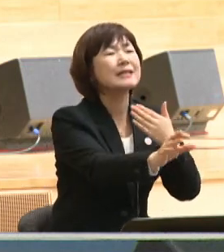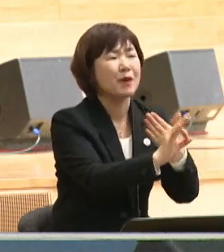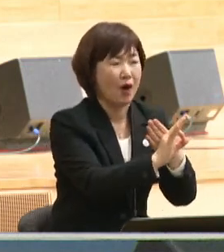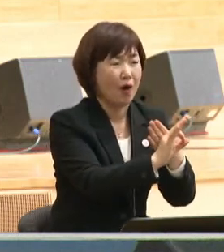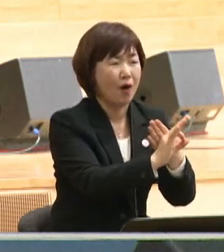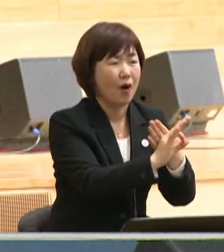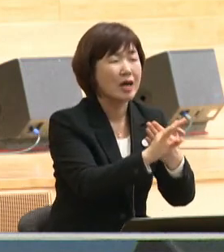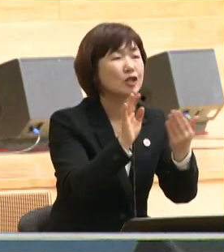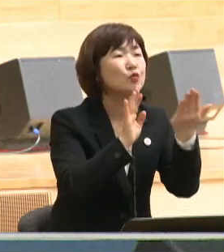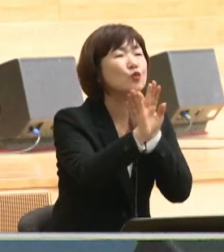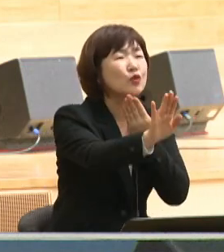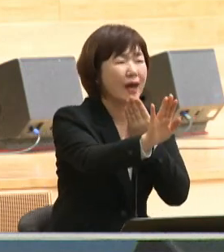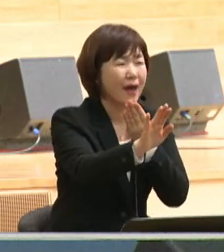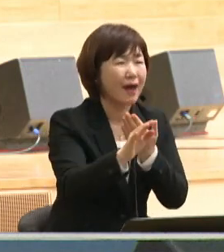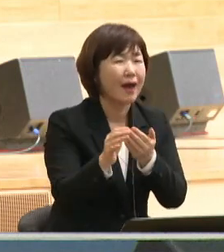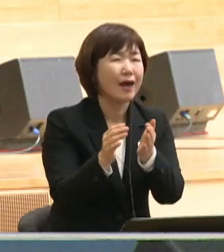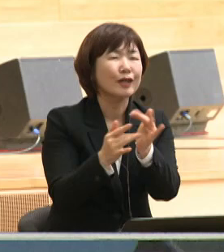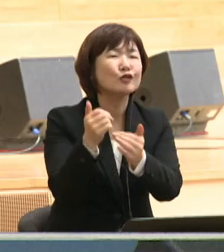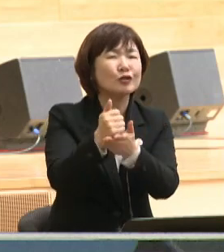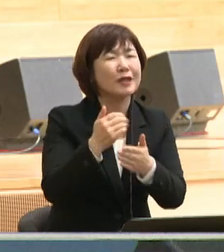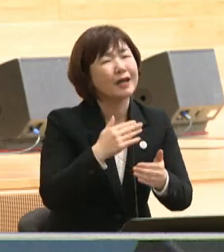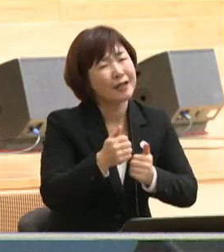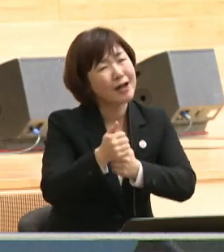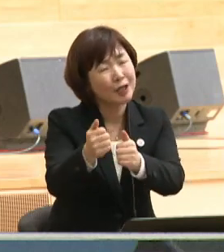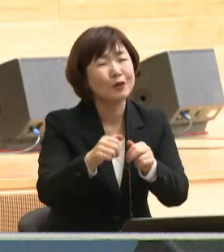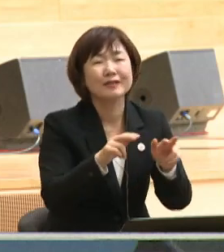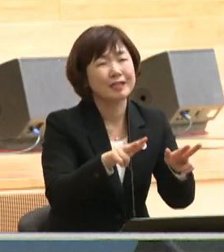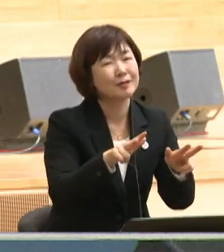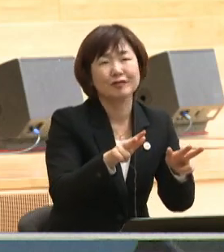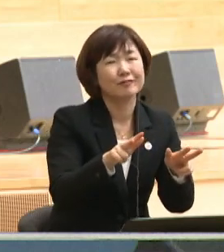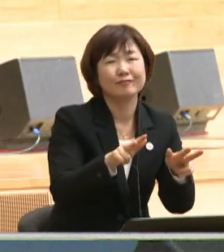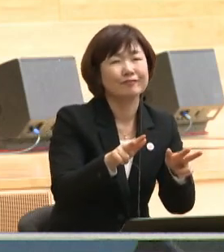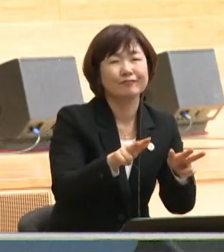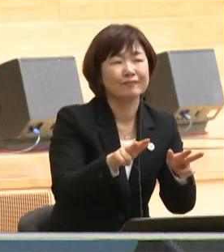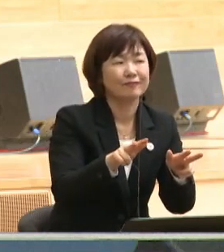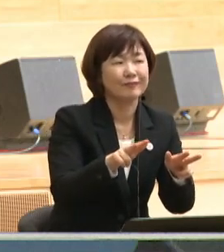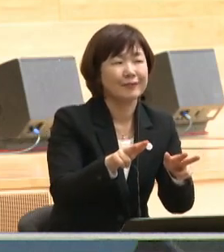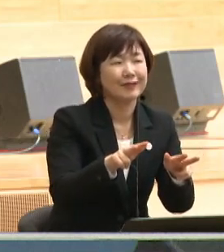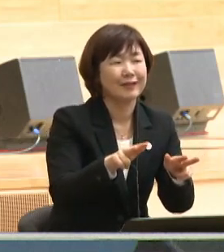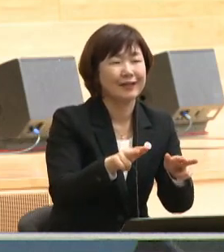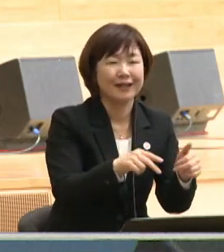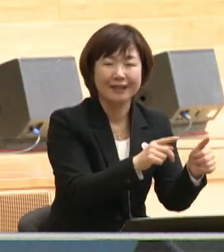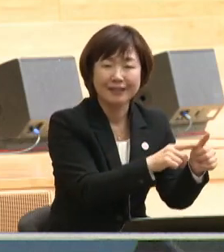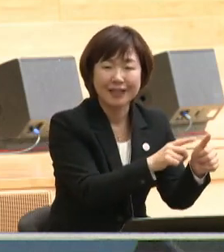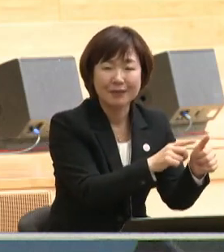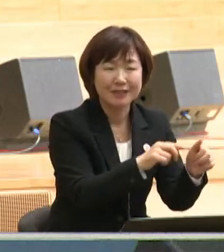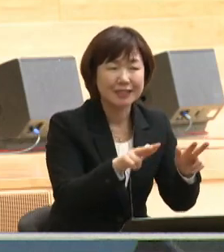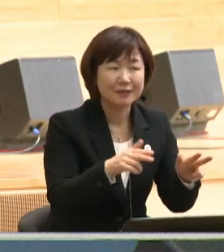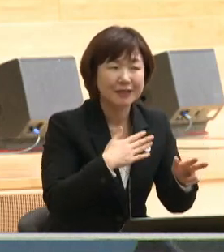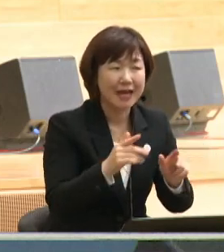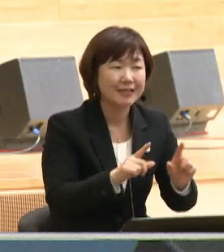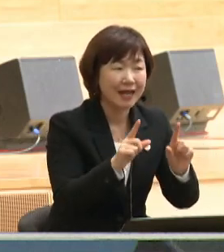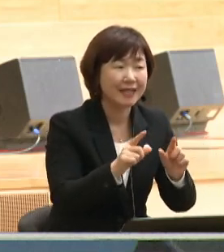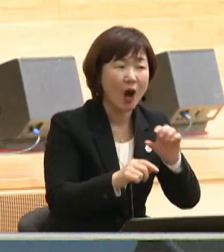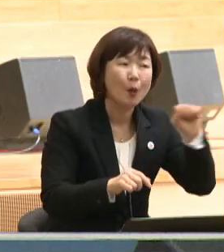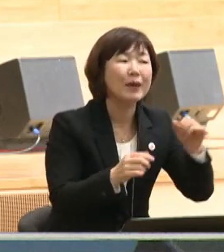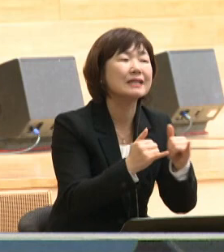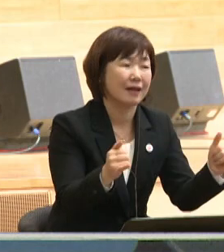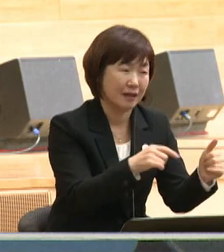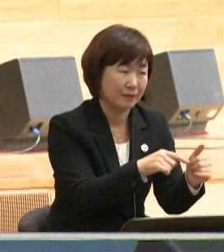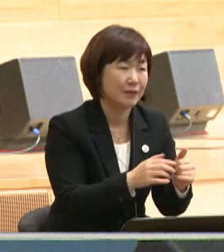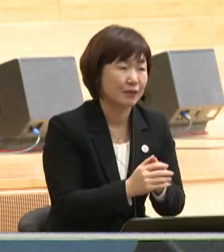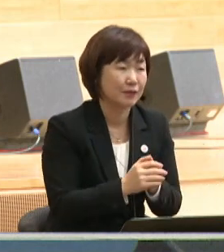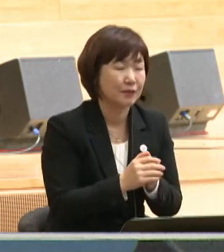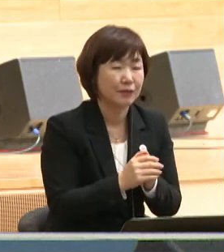그 후에 주님 따르겠습니다라는 말이에요이 사람 자기 생활에 얽매이는 사람이죠